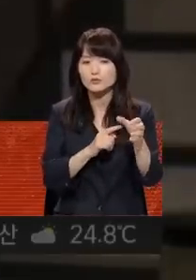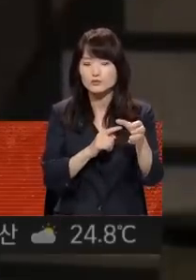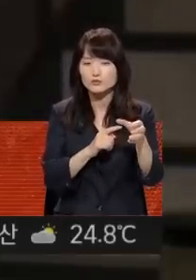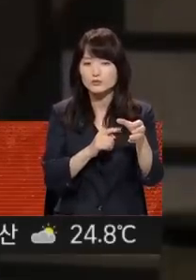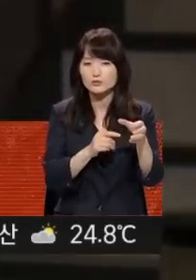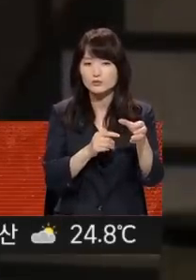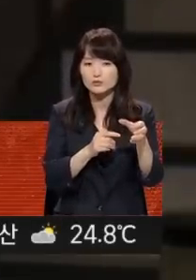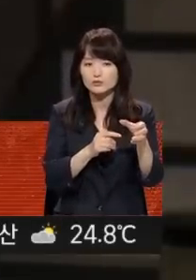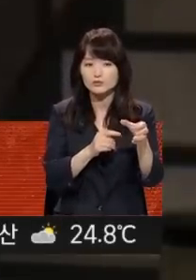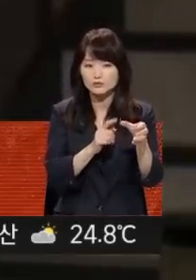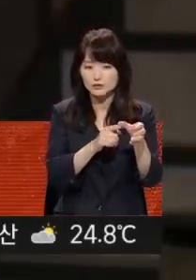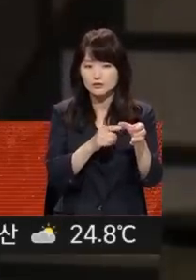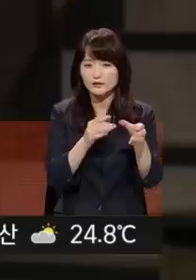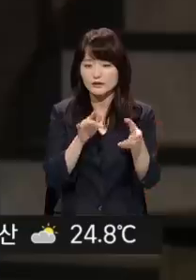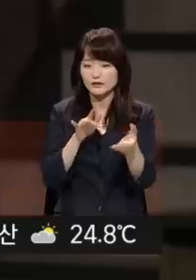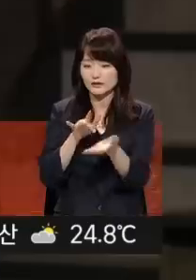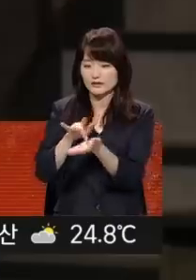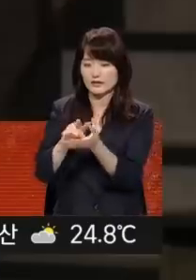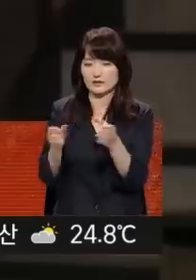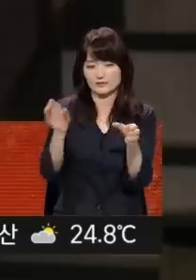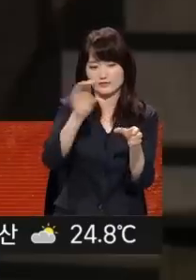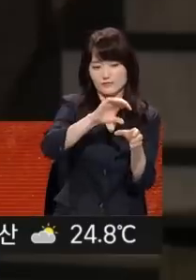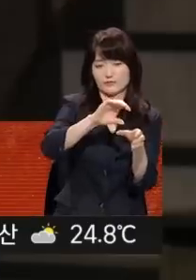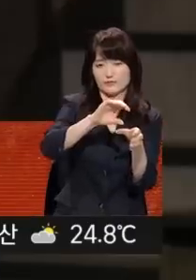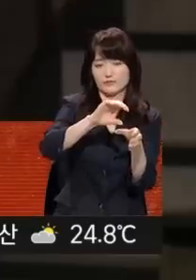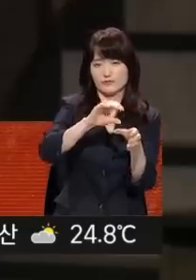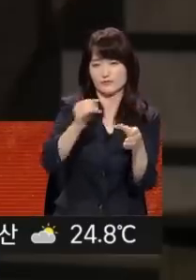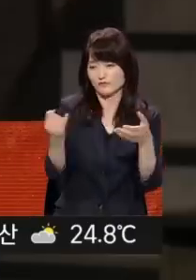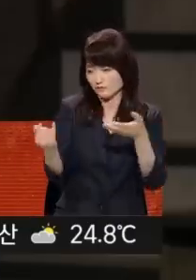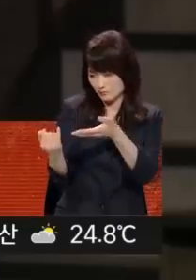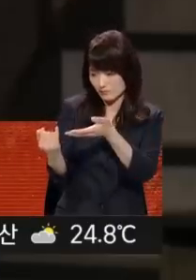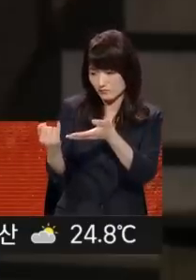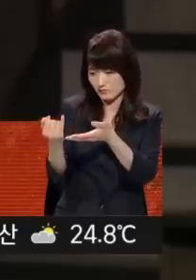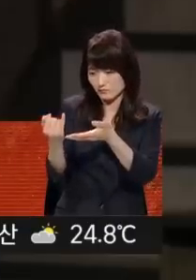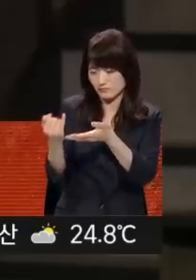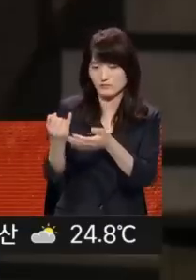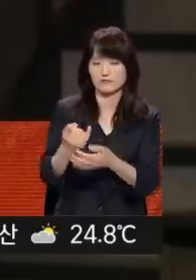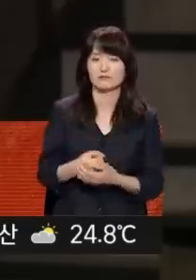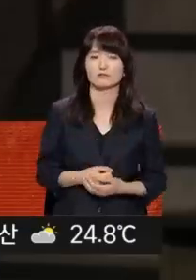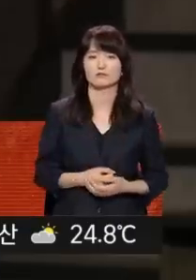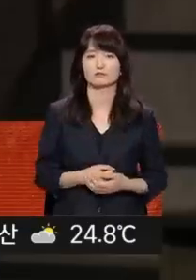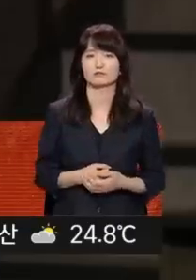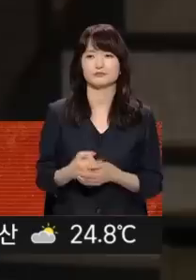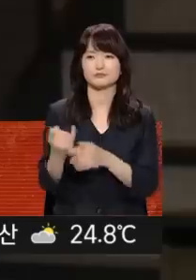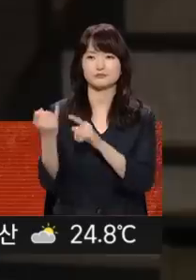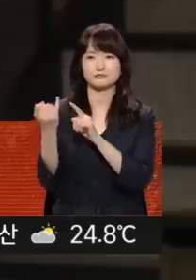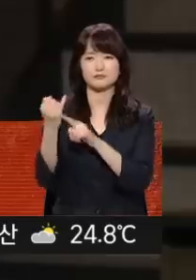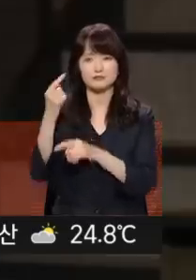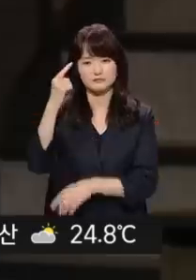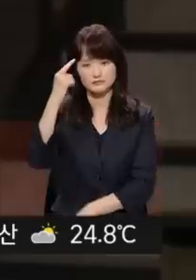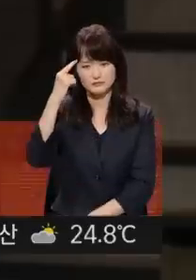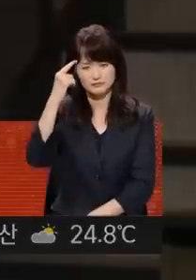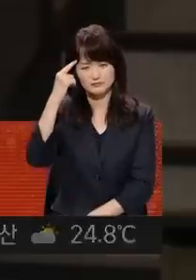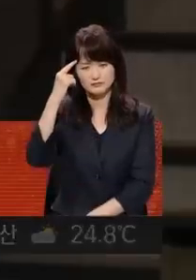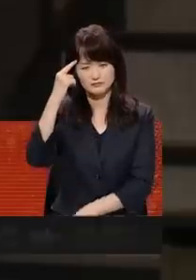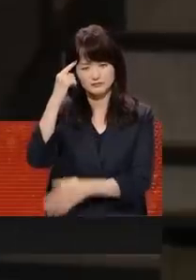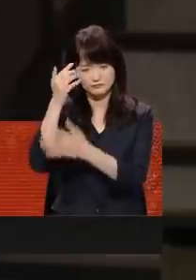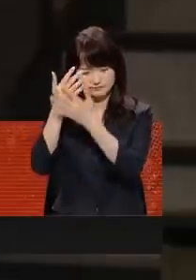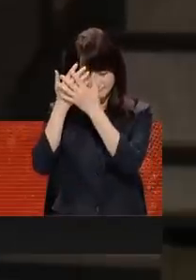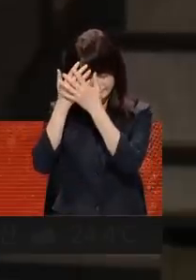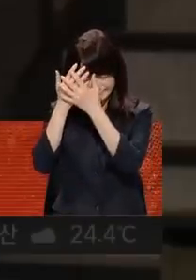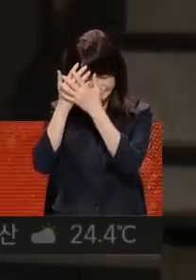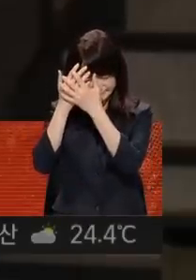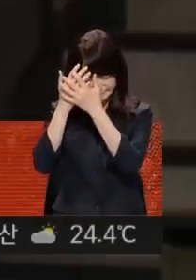거기에 타고 그리고 이제 범행을 저지른 거 아니겠습니까 아까 이제이 피해자가 지금 엄청난 그 정신적인 트라우마를 앓고